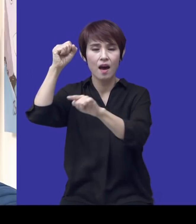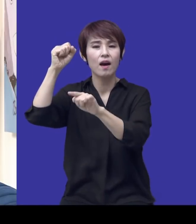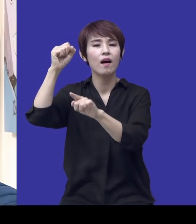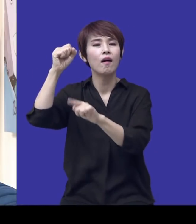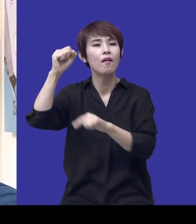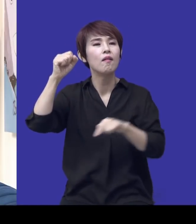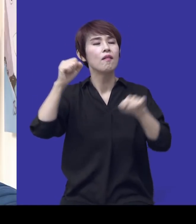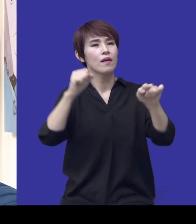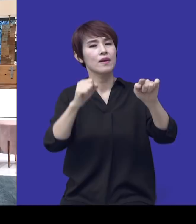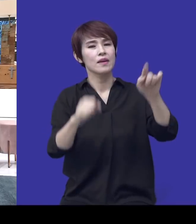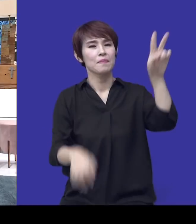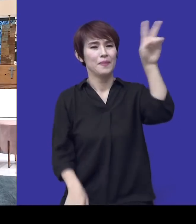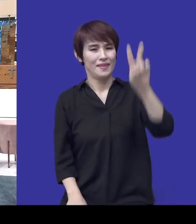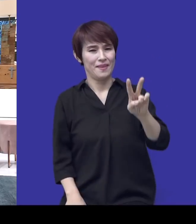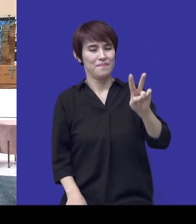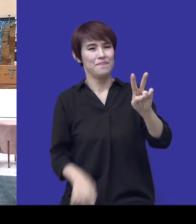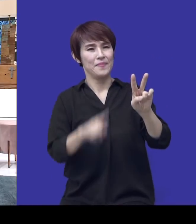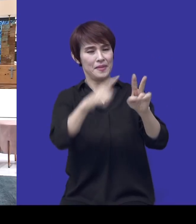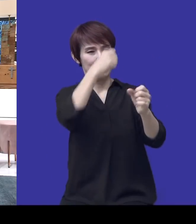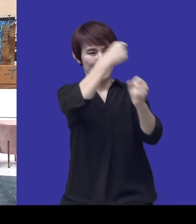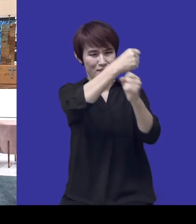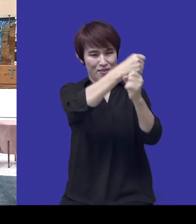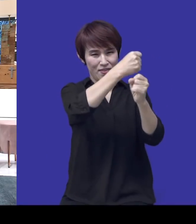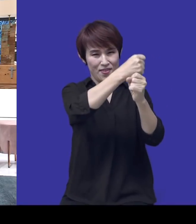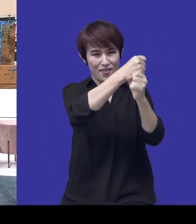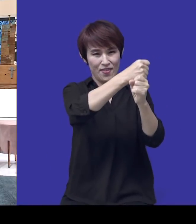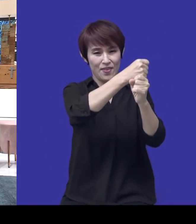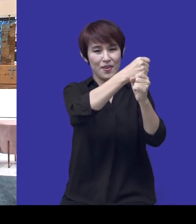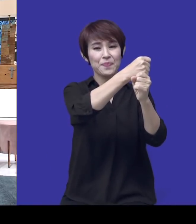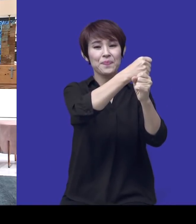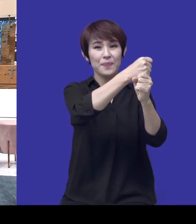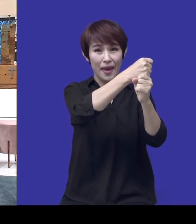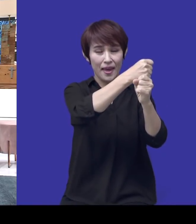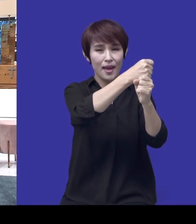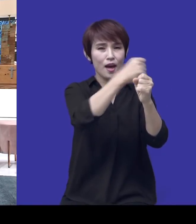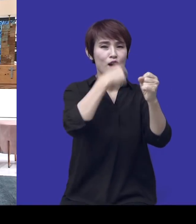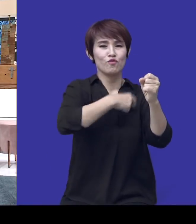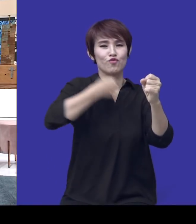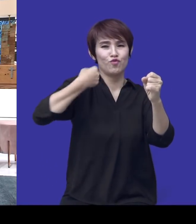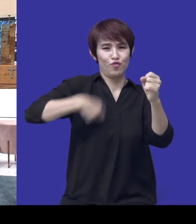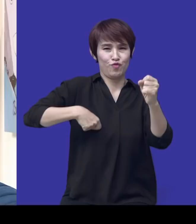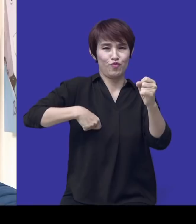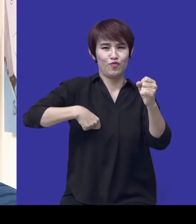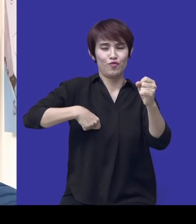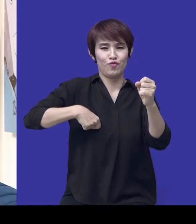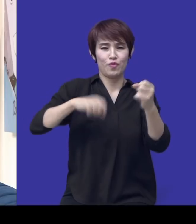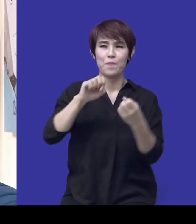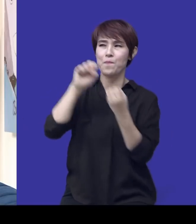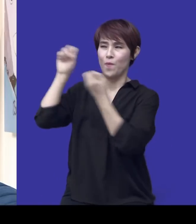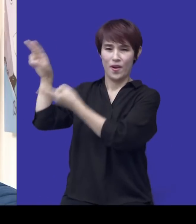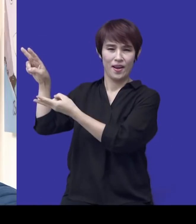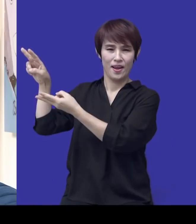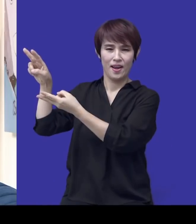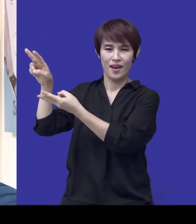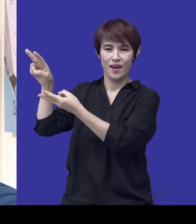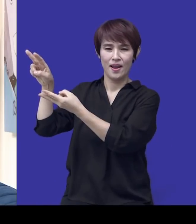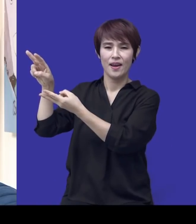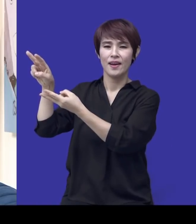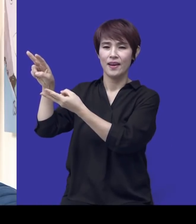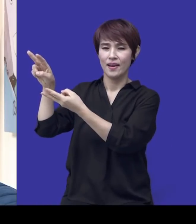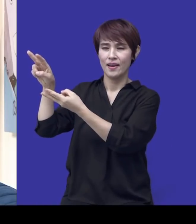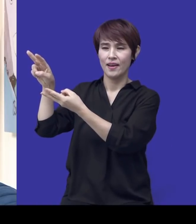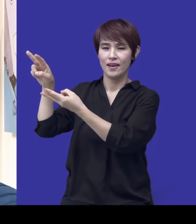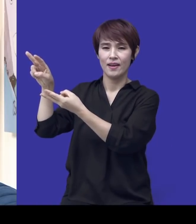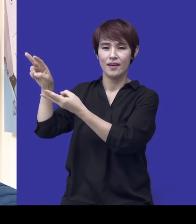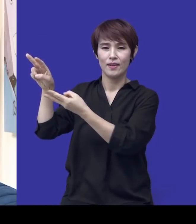생산을 재직을 해서 베트남에서 생산이 되면은 이제 중국으로 보내서 거기서 이제 스윙하고 네. 뭐 피팅 바이어한테